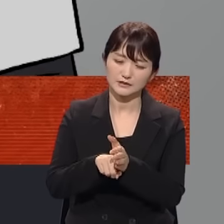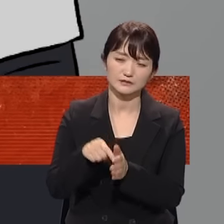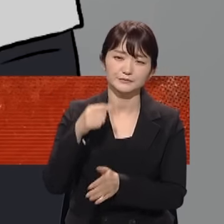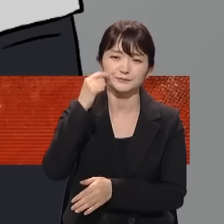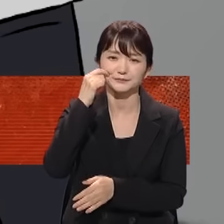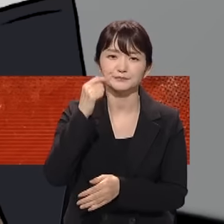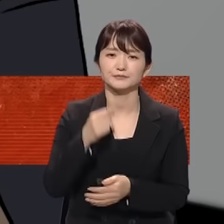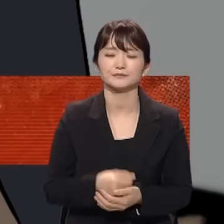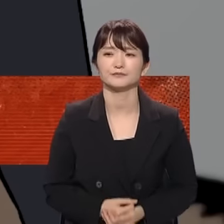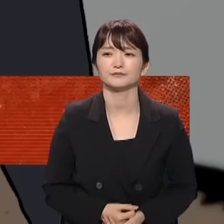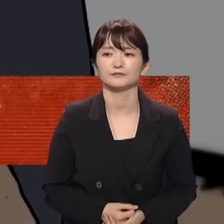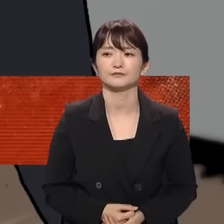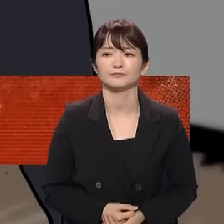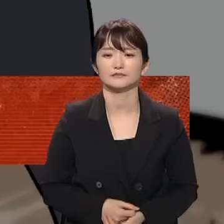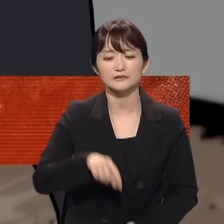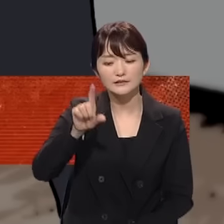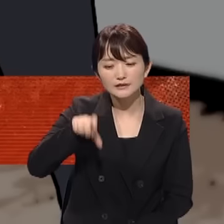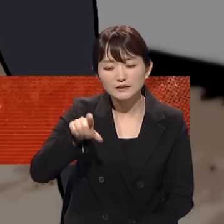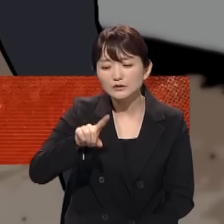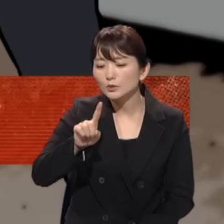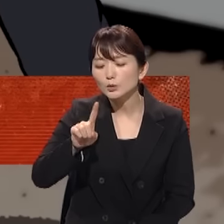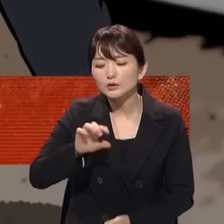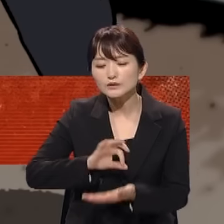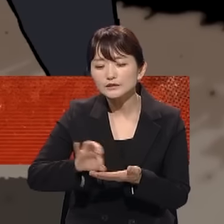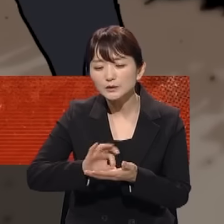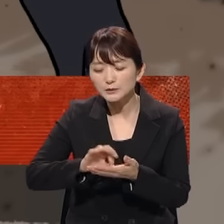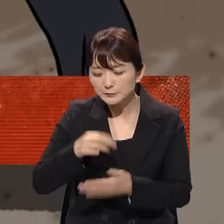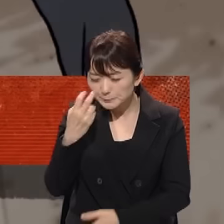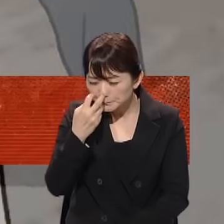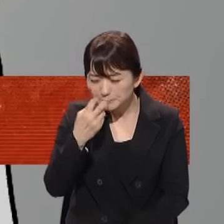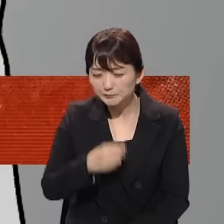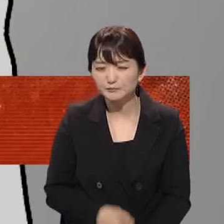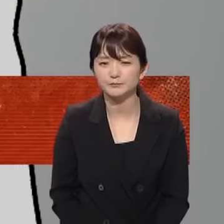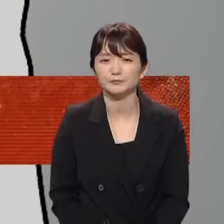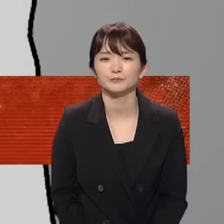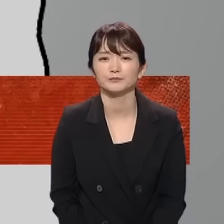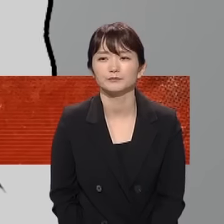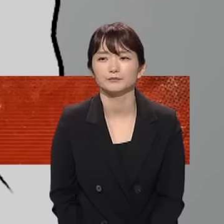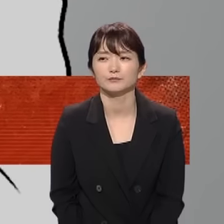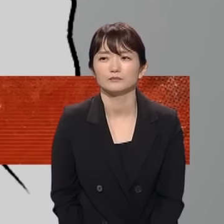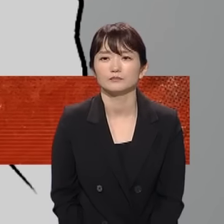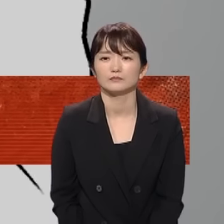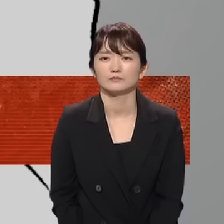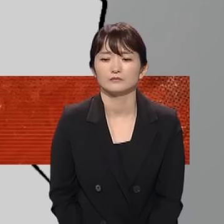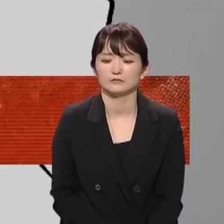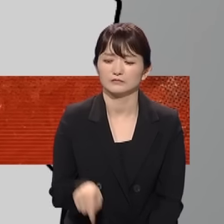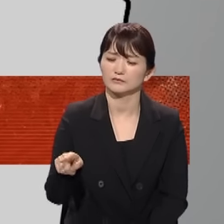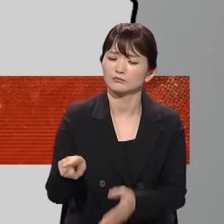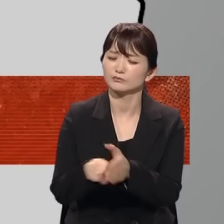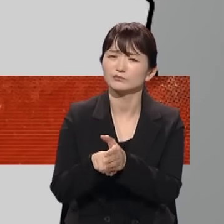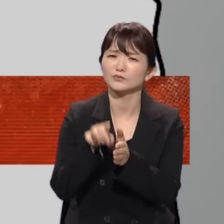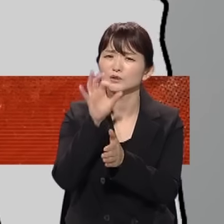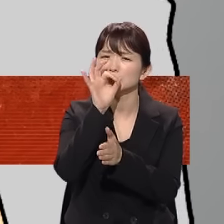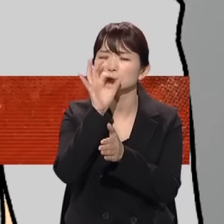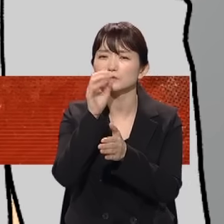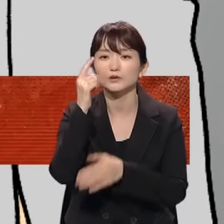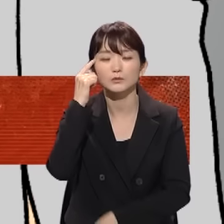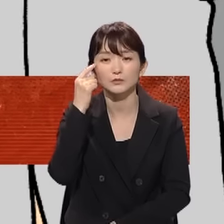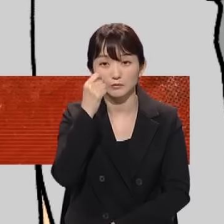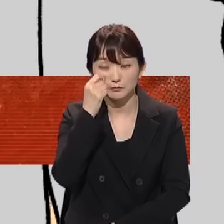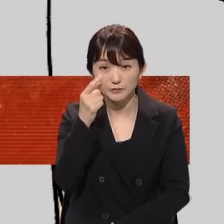그래서 결국에는 이제 카드를 어떻게 썼나 카드 내역을 뒤져봤어요. 보니까 이것들도 다 믿을 수 없어요. 왜냐하면